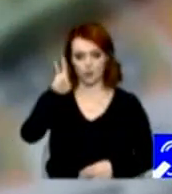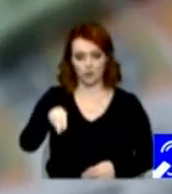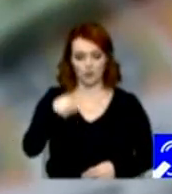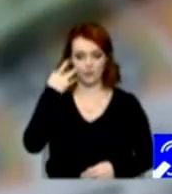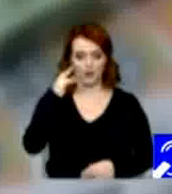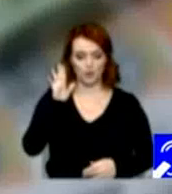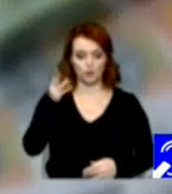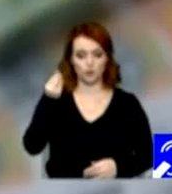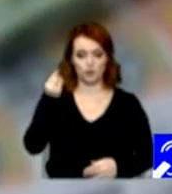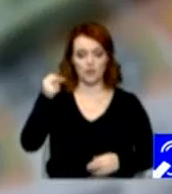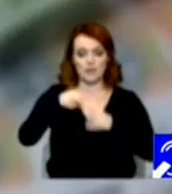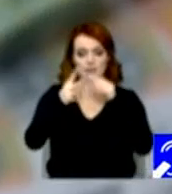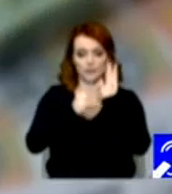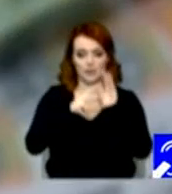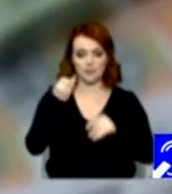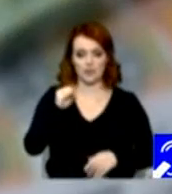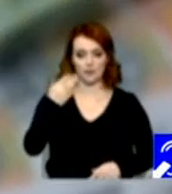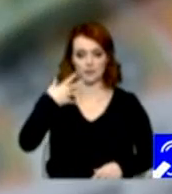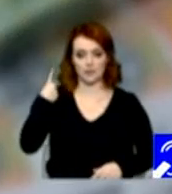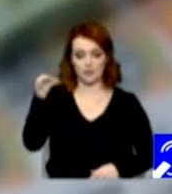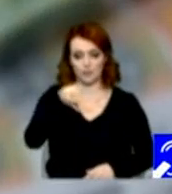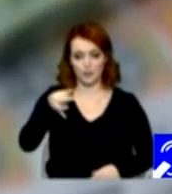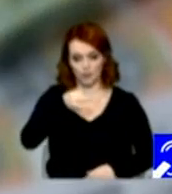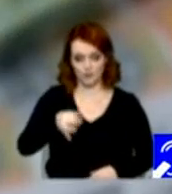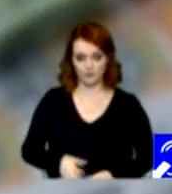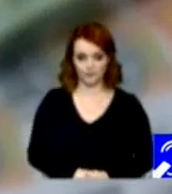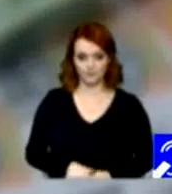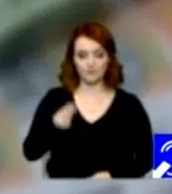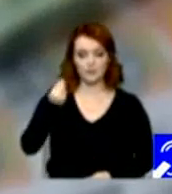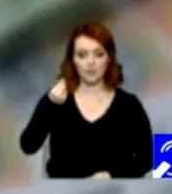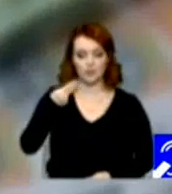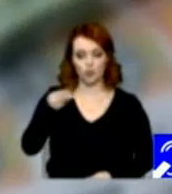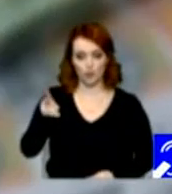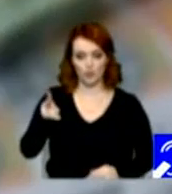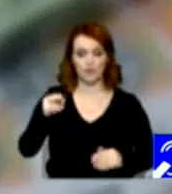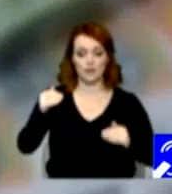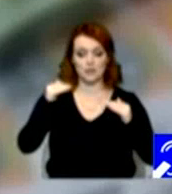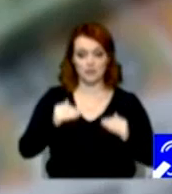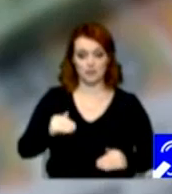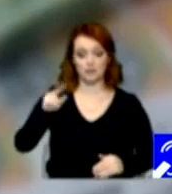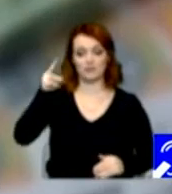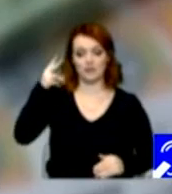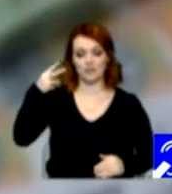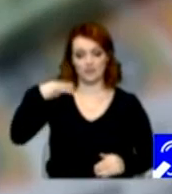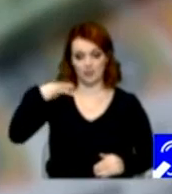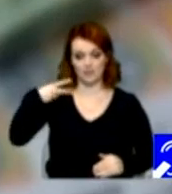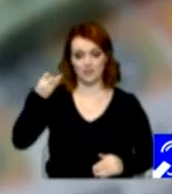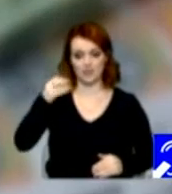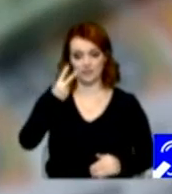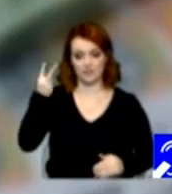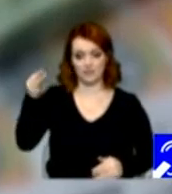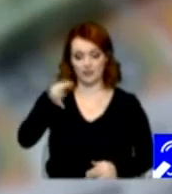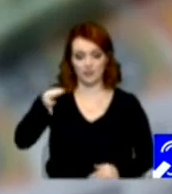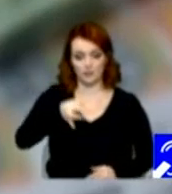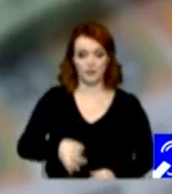va costa 17 RON și 51 de bani cu un ban mai putin valoarea monede europene scade cu opt bani până la 20 RON